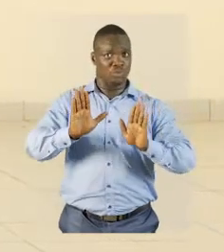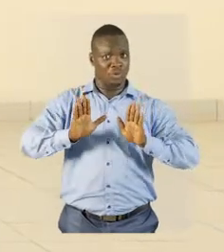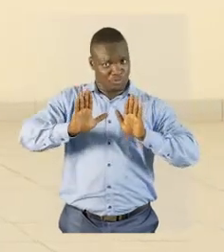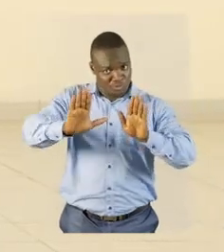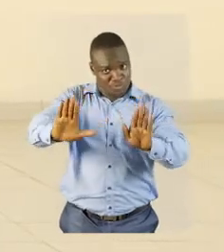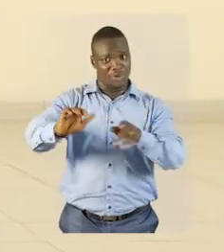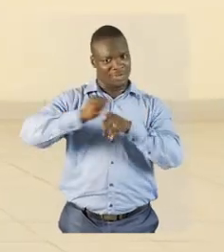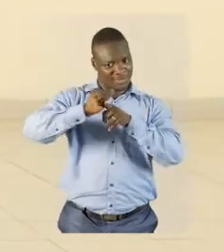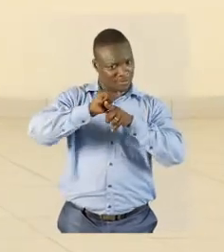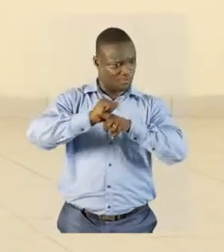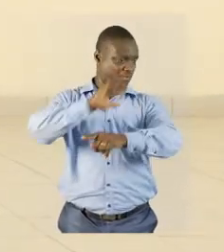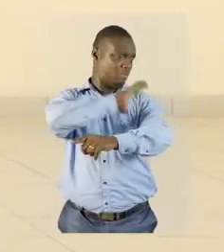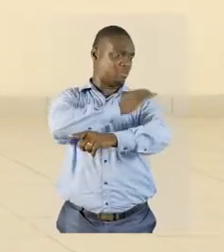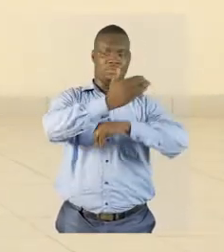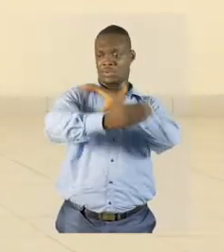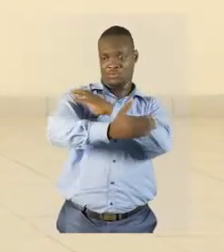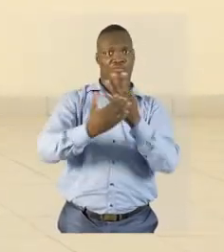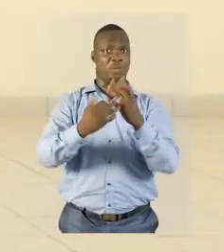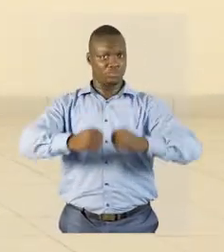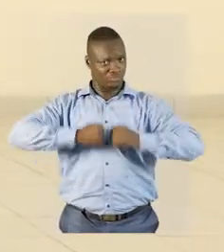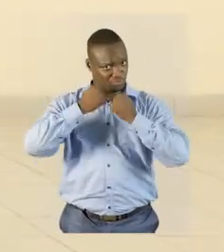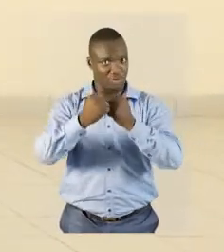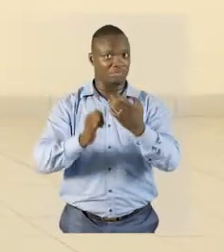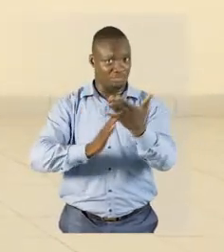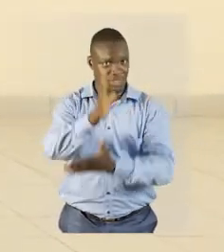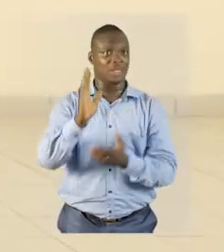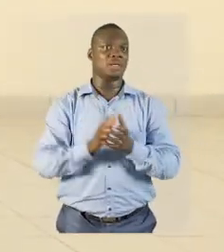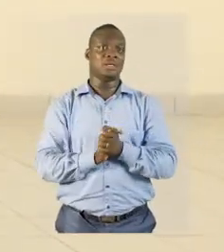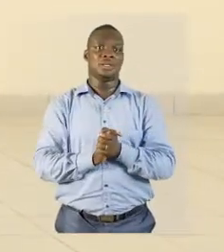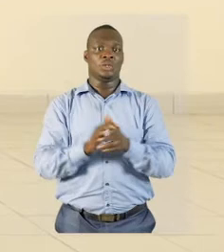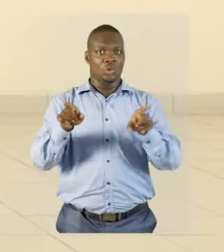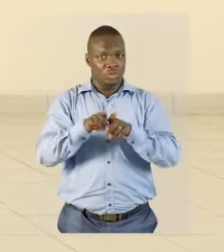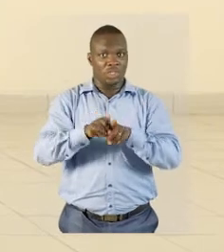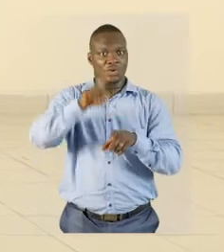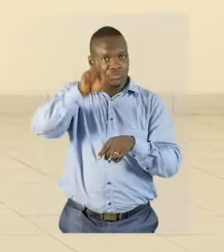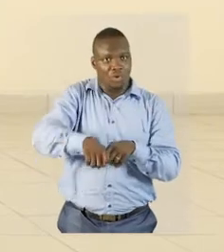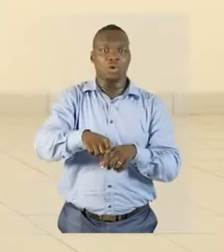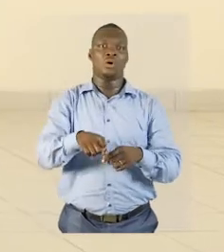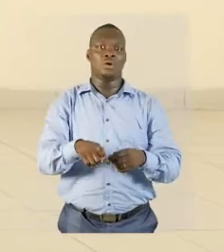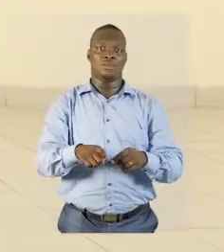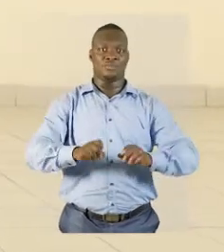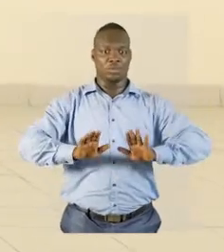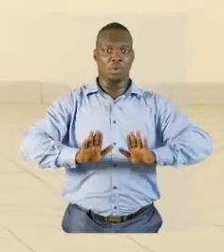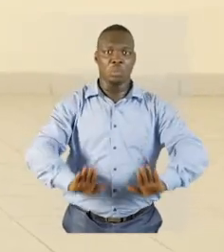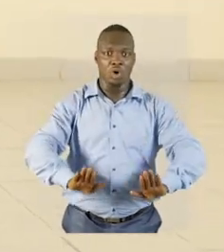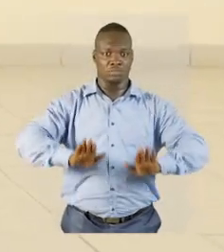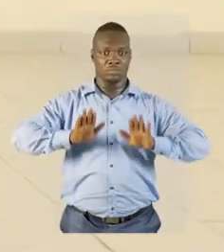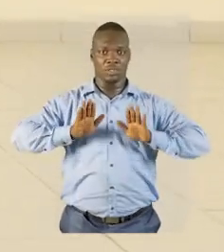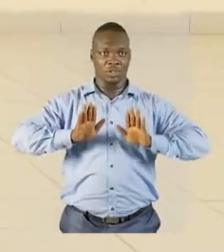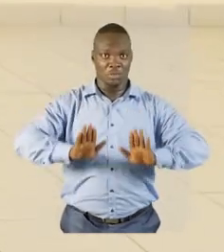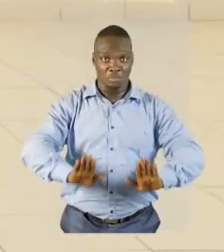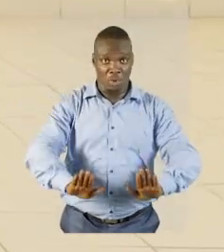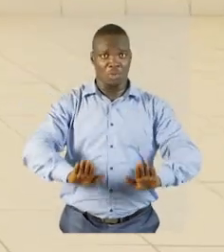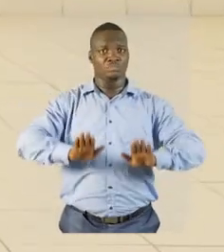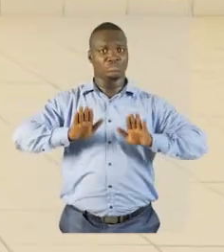fois, très bien. On peut aussi passer au sol. Faire des pompes, on fait des pompes. Voilà, vous descendez sur les